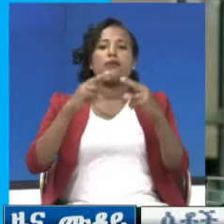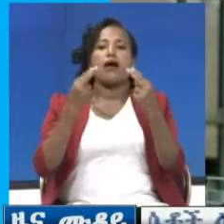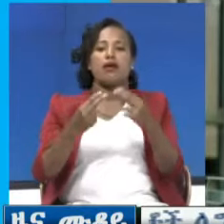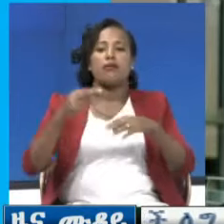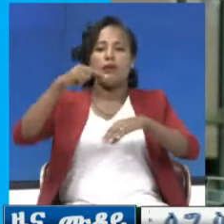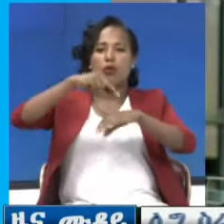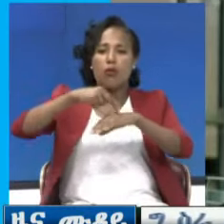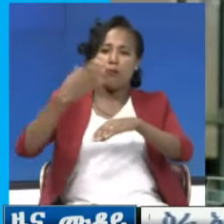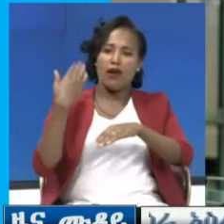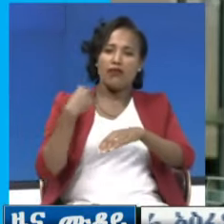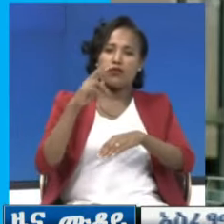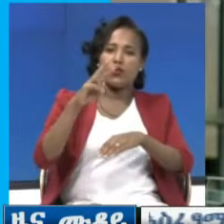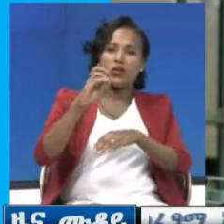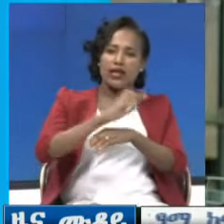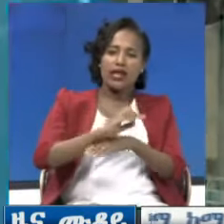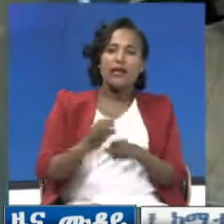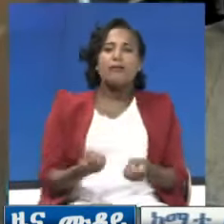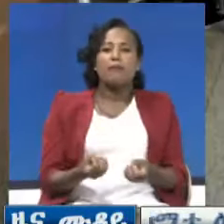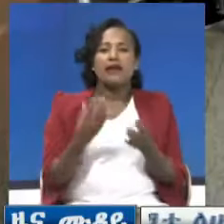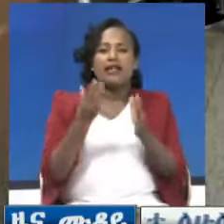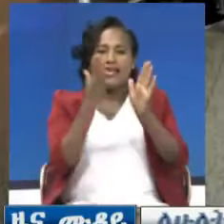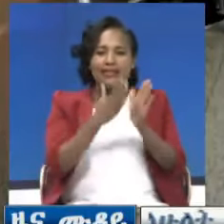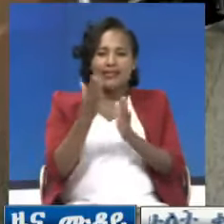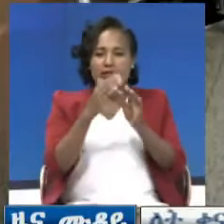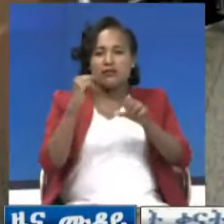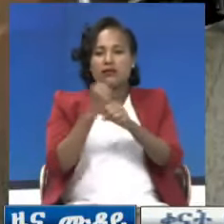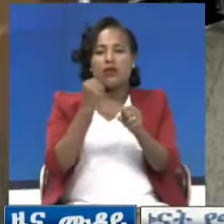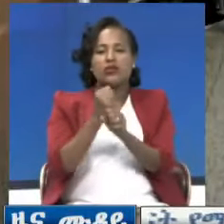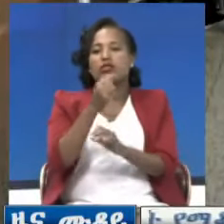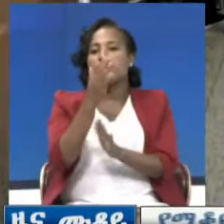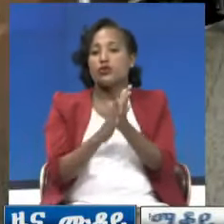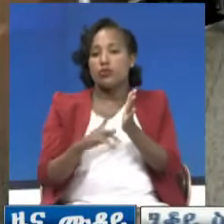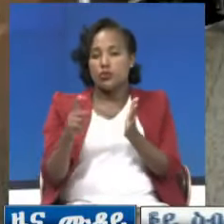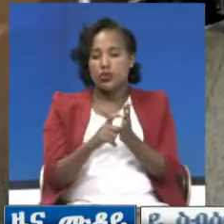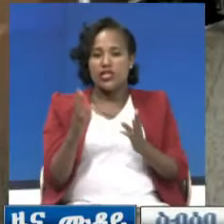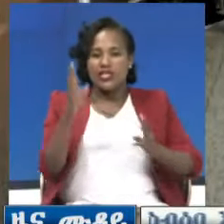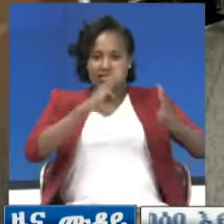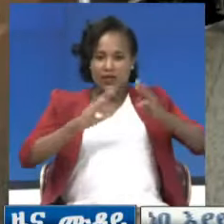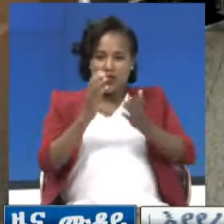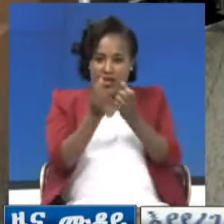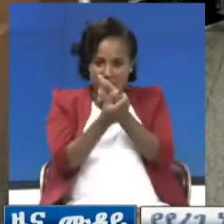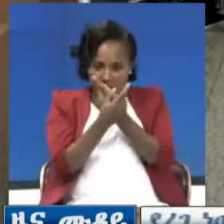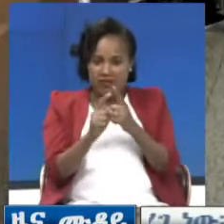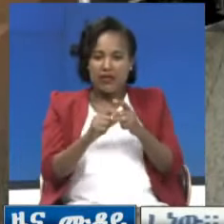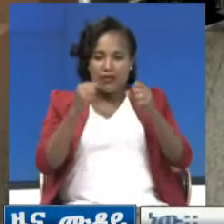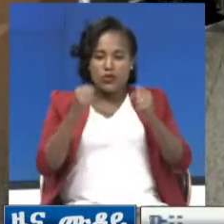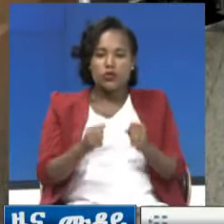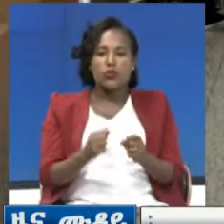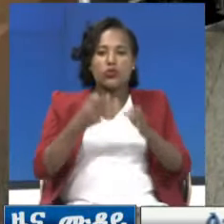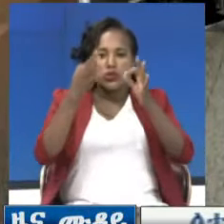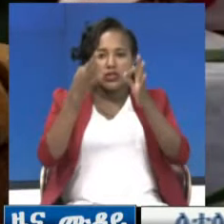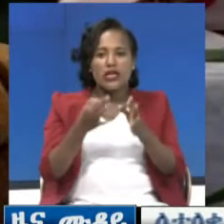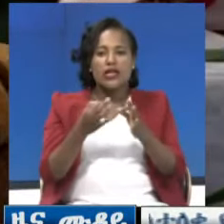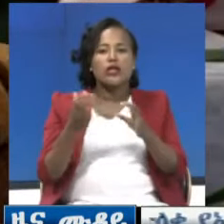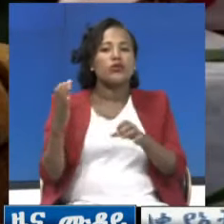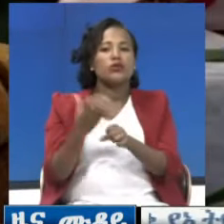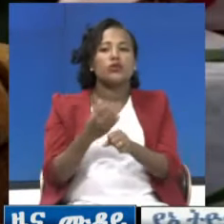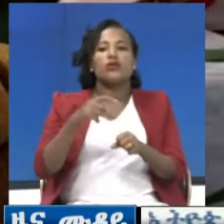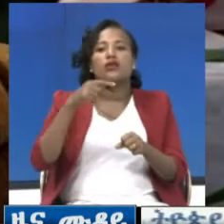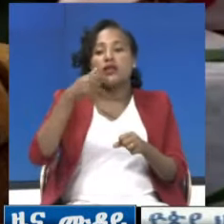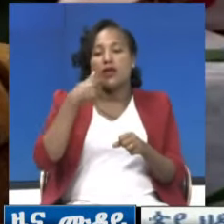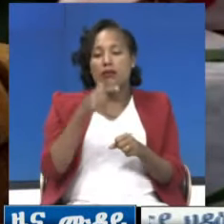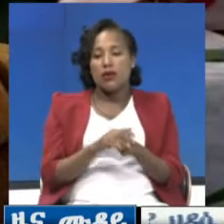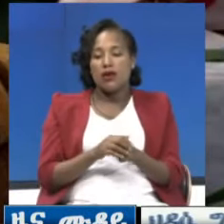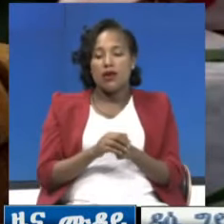በማቋቋም ባለፉት 2 ቀናት በርካታ የዝግጅት ስራዎች እየተከናወኑ ሲሆን ችግሩን ለመፍታት የሚያስችሉ እርምጃዎች እየተወሰዱ ይገኛሉ